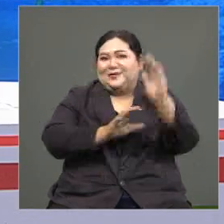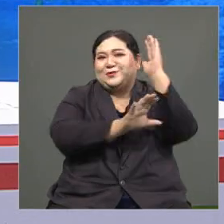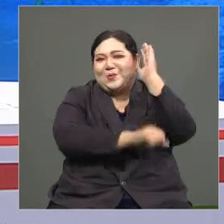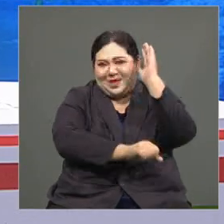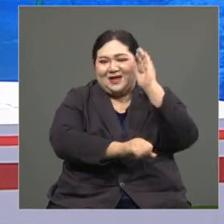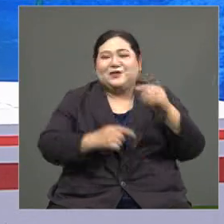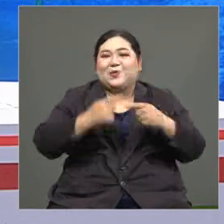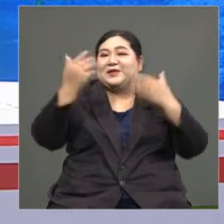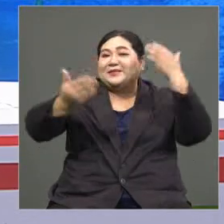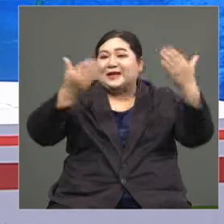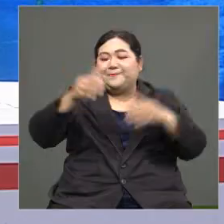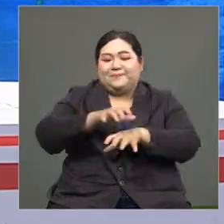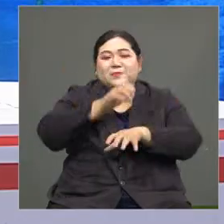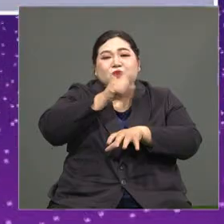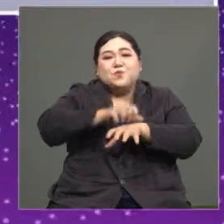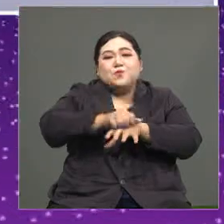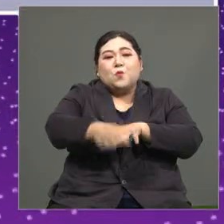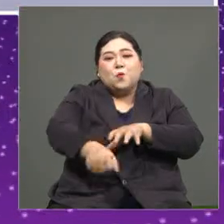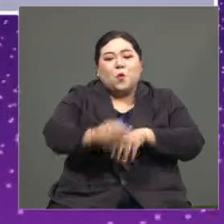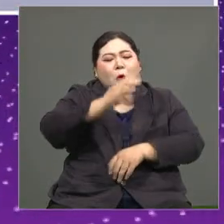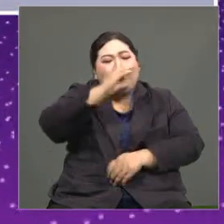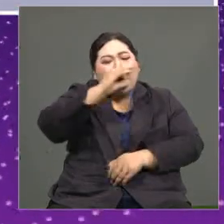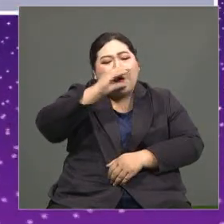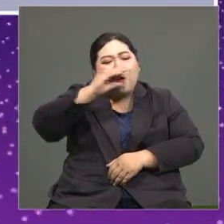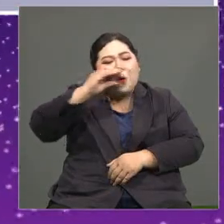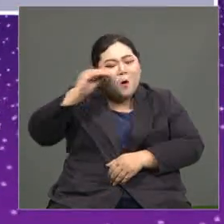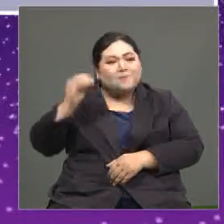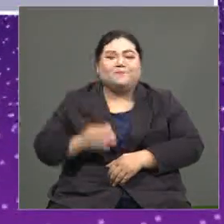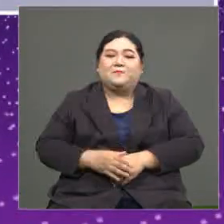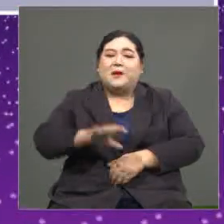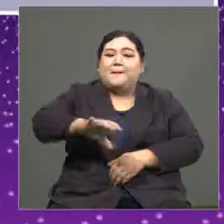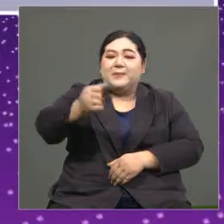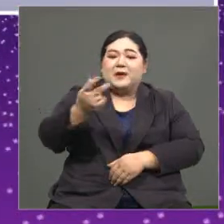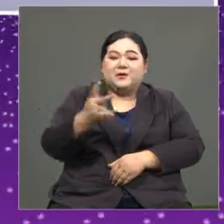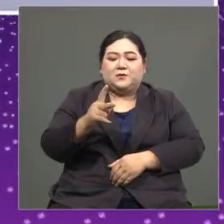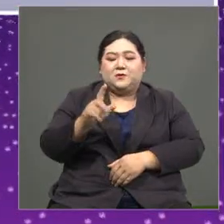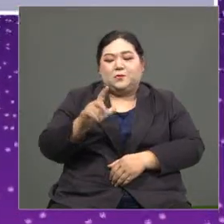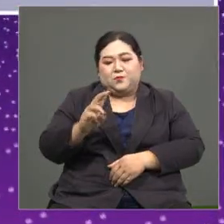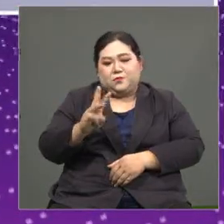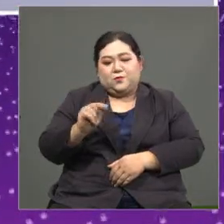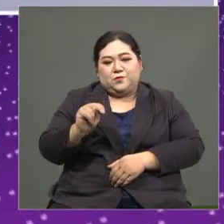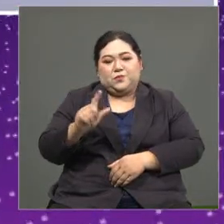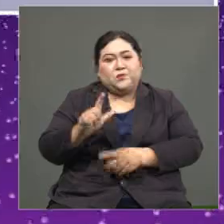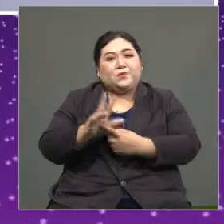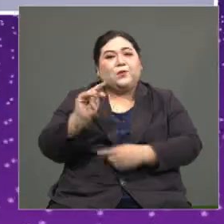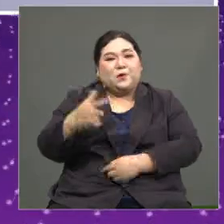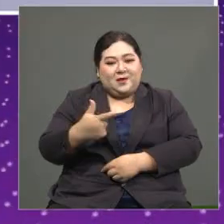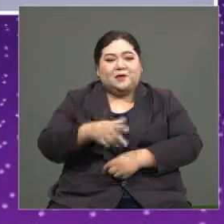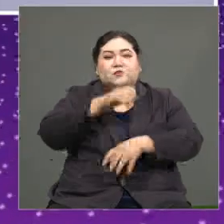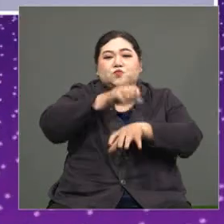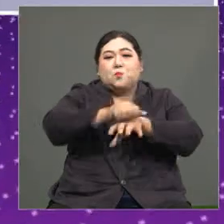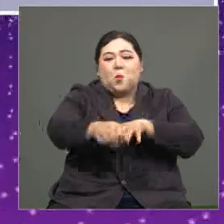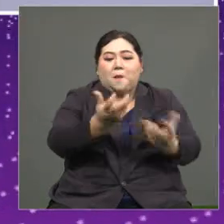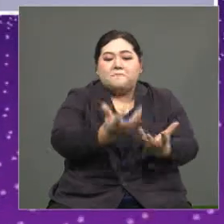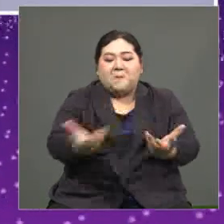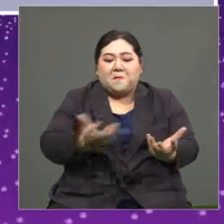วันส้มโอหอมควนลังแล้วก็เป็นของดีเมืองควนลังประจำปี 2567นะคะมีส้มโอพร้อมวางจำหน่ายกว่า